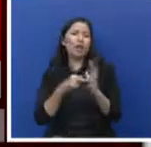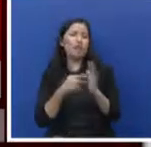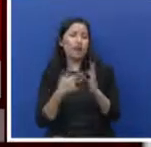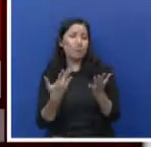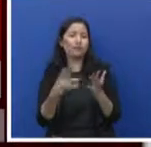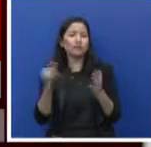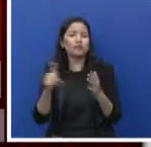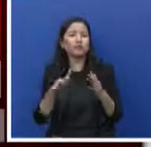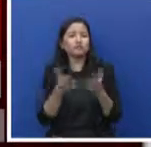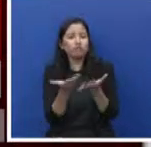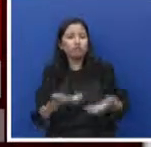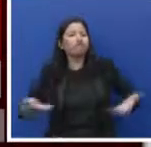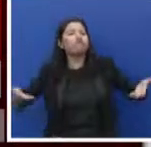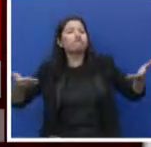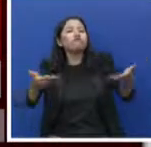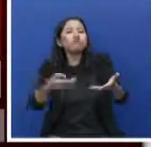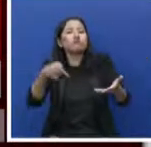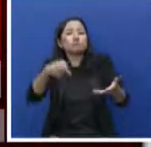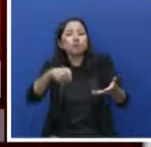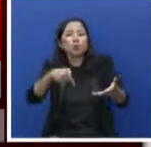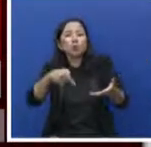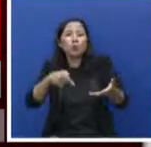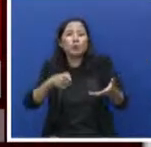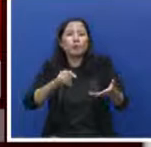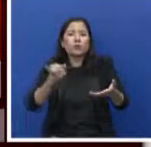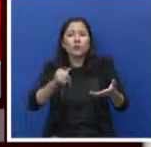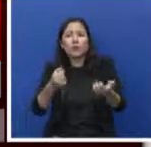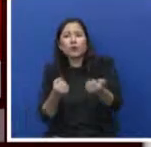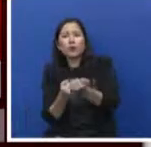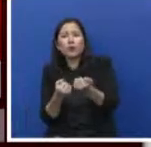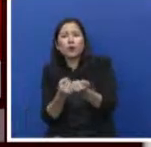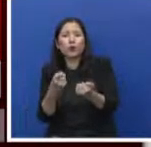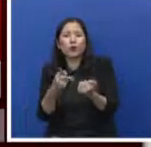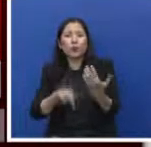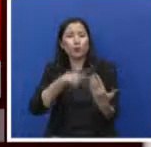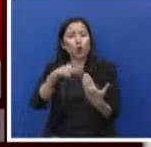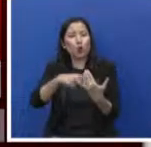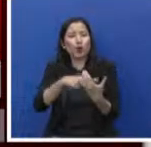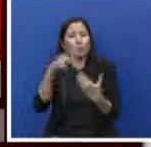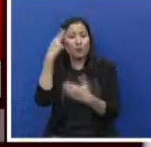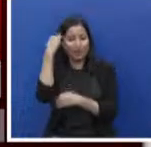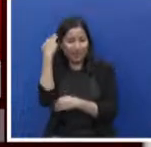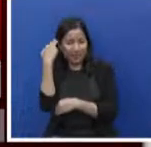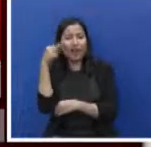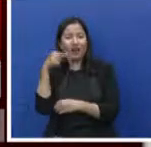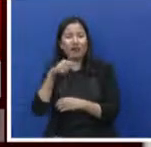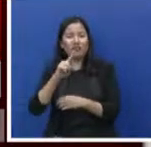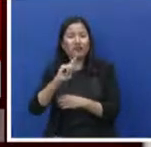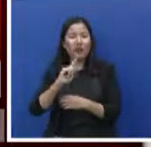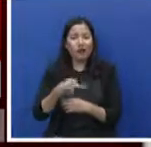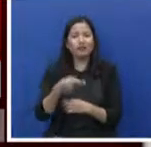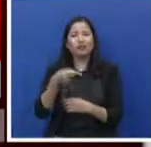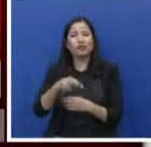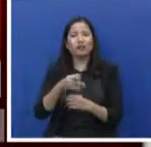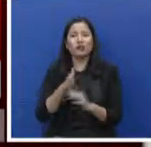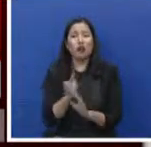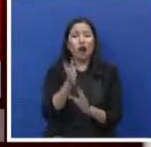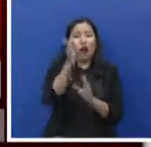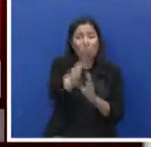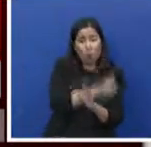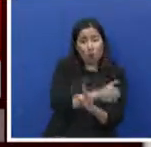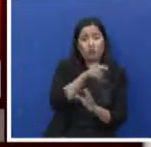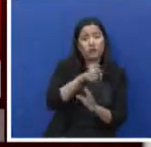wider ekosistem juga yang juga sangat mendukung program pemerintah baik dari awal